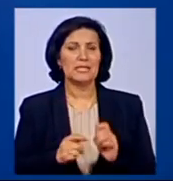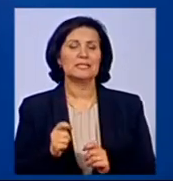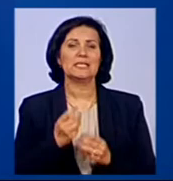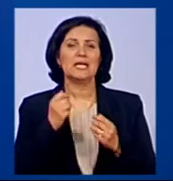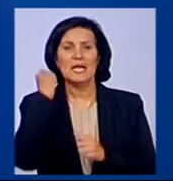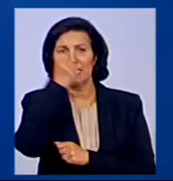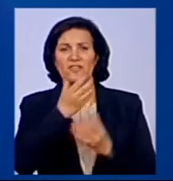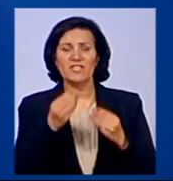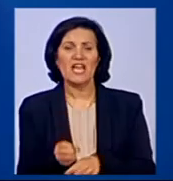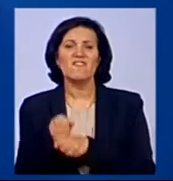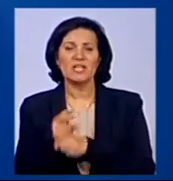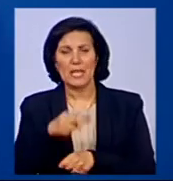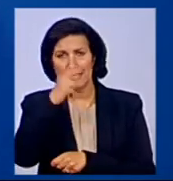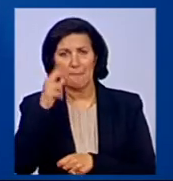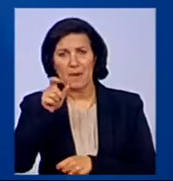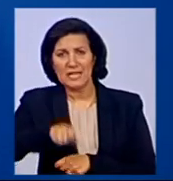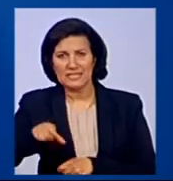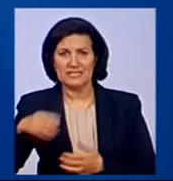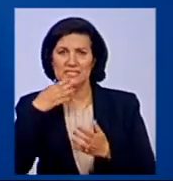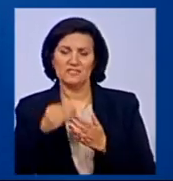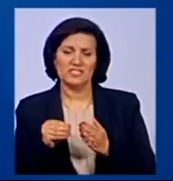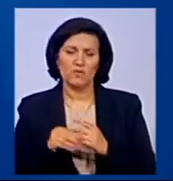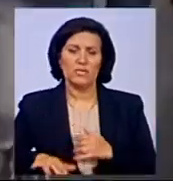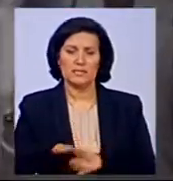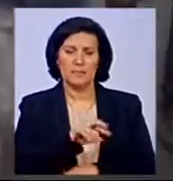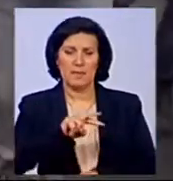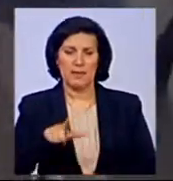від дня вигнання палестинців зі своїх земель.